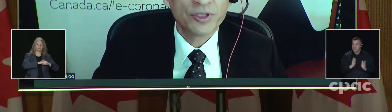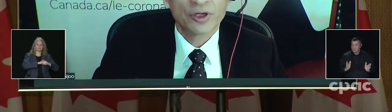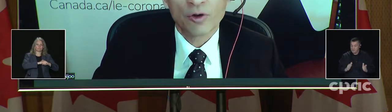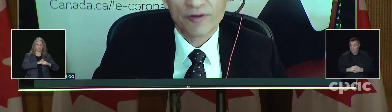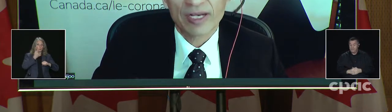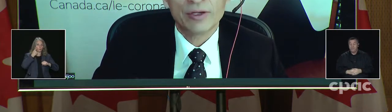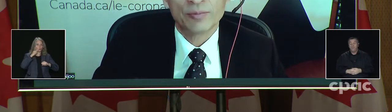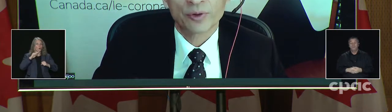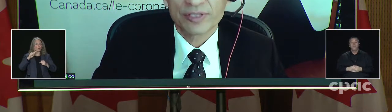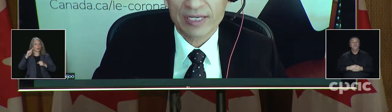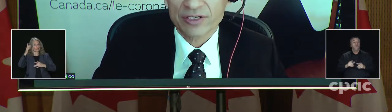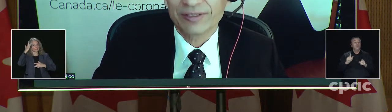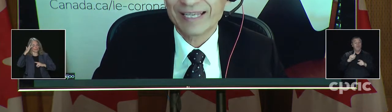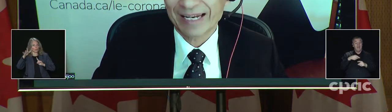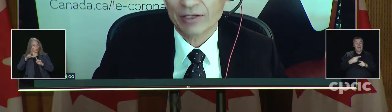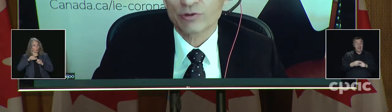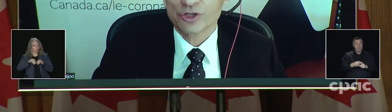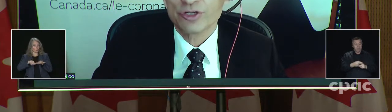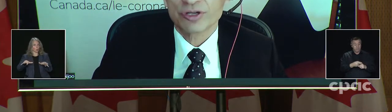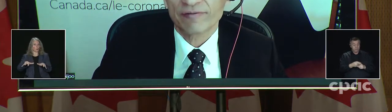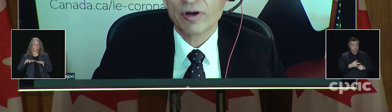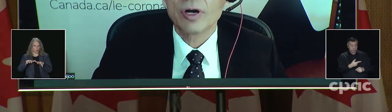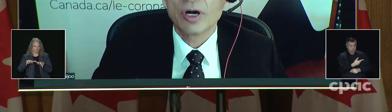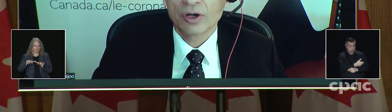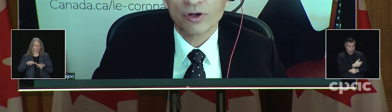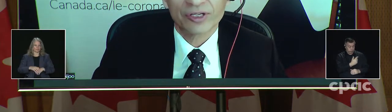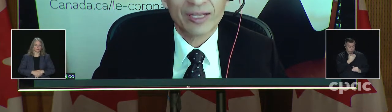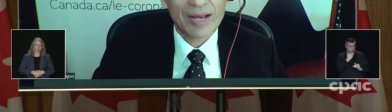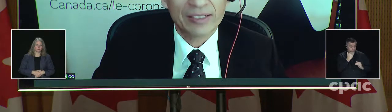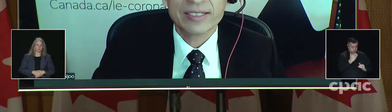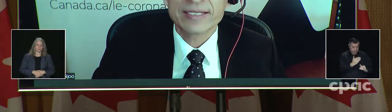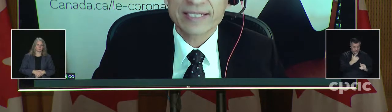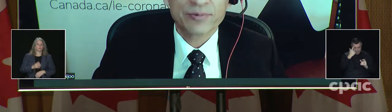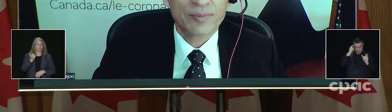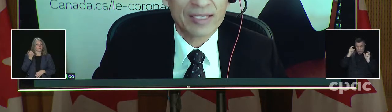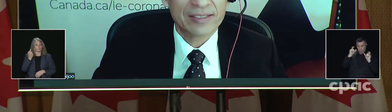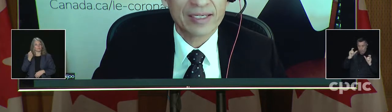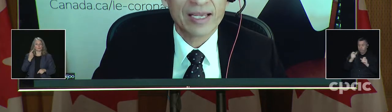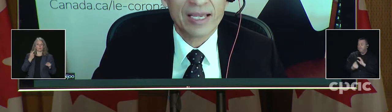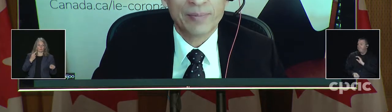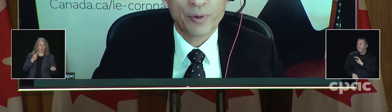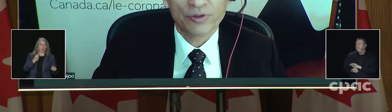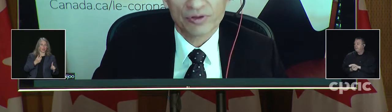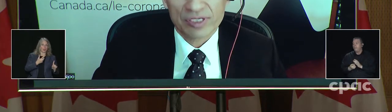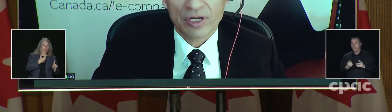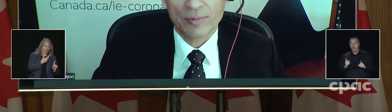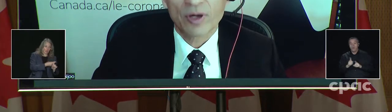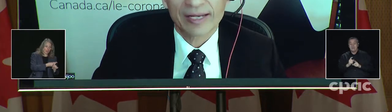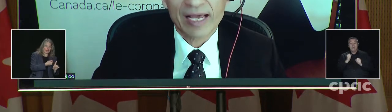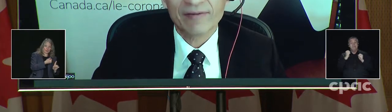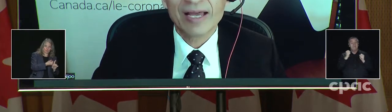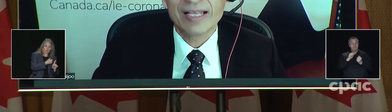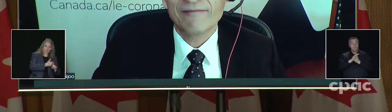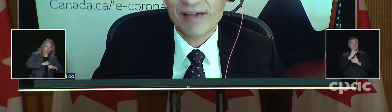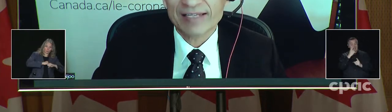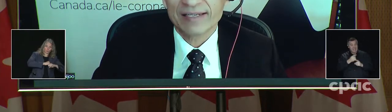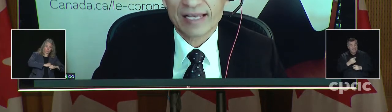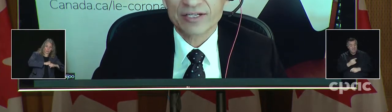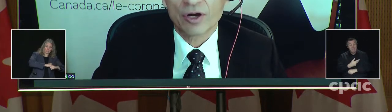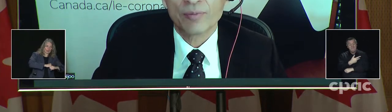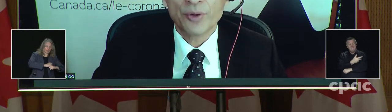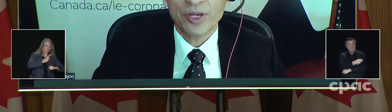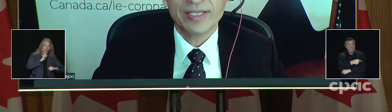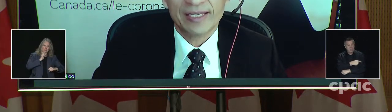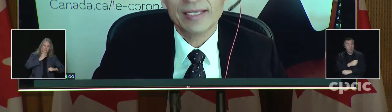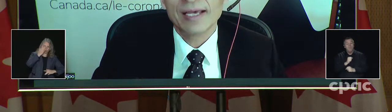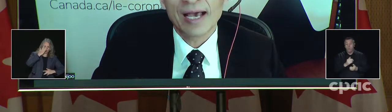En plus de conférer une protection directe aux jeunes enfants contre les maladies symptomatiques et potentiellement graves, la